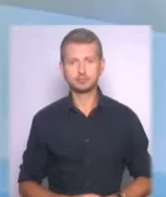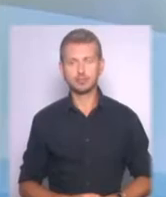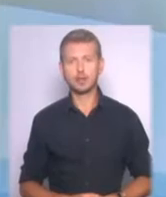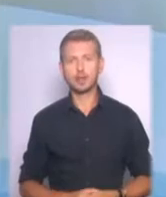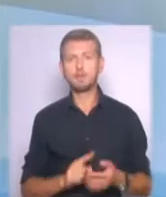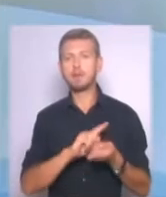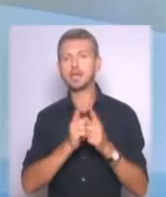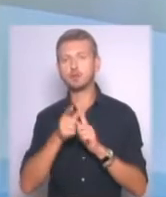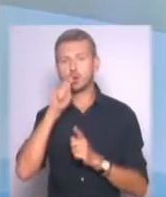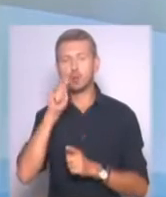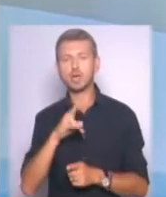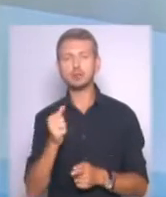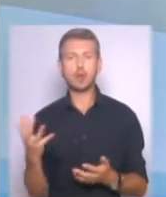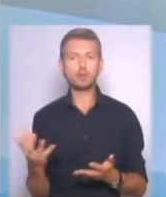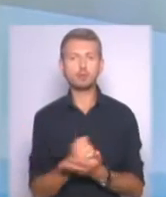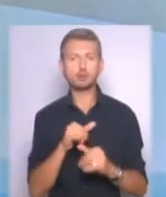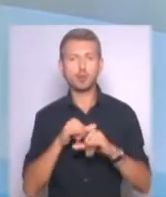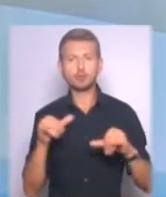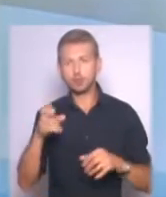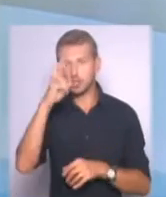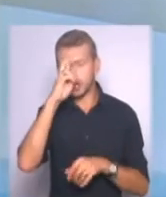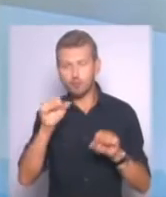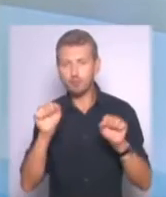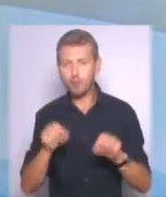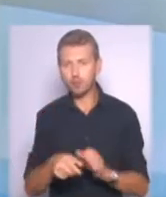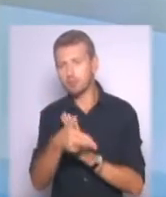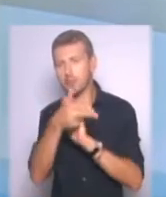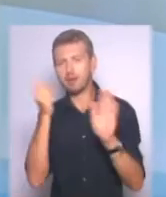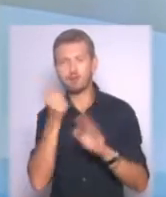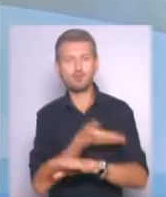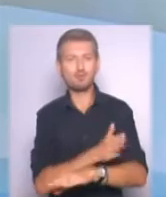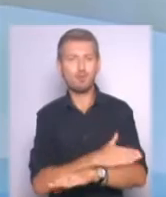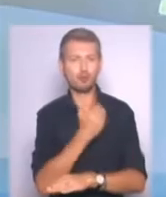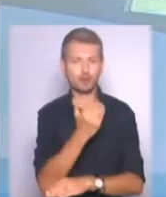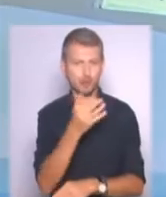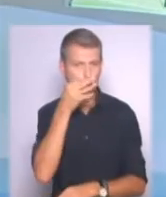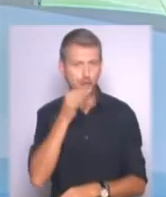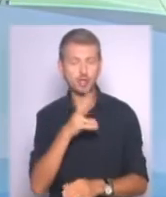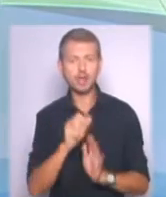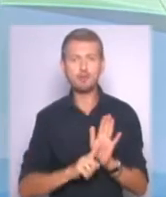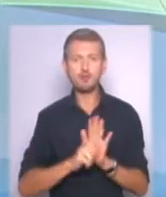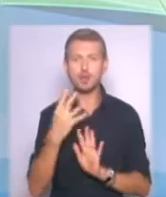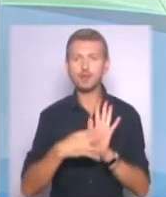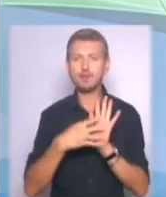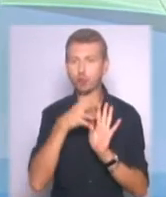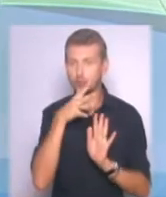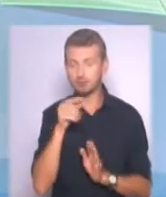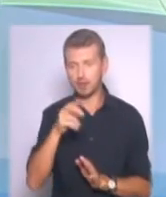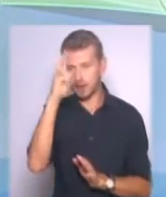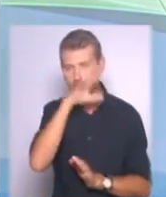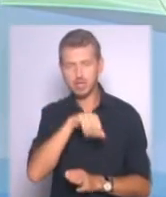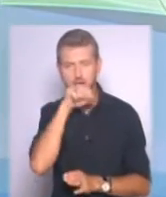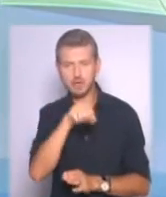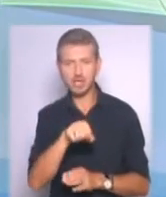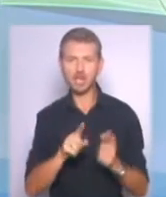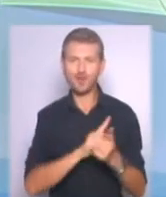Перетворити Україну на успішну та розвинену державу можна, перейнявши польський досвід. На початку 90-х ця країна завдяки реформам та